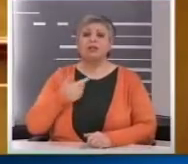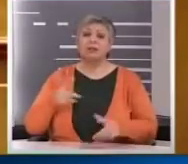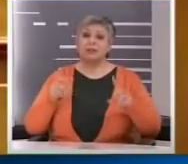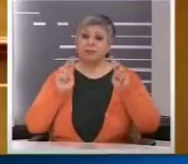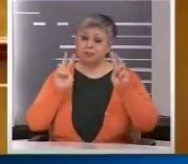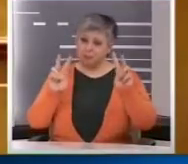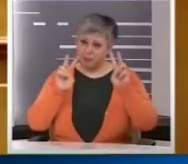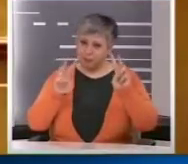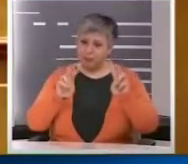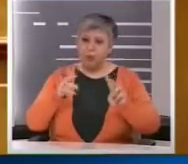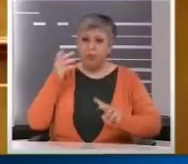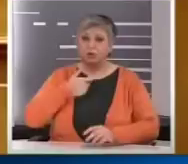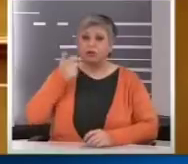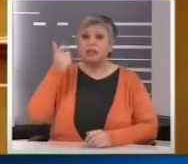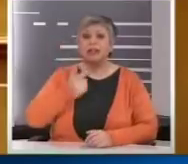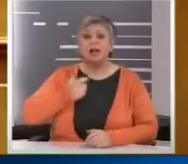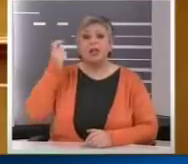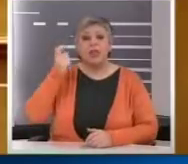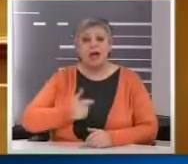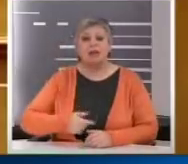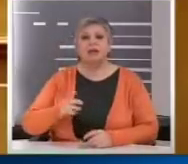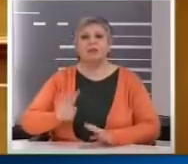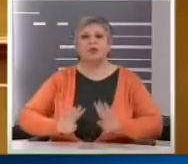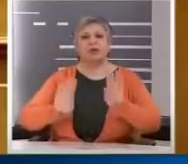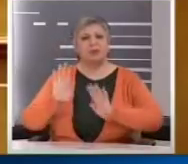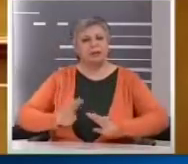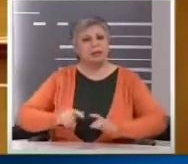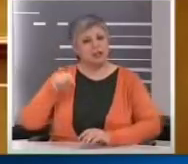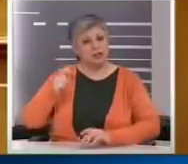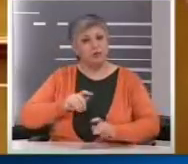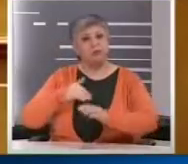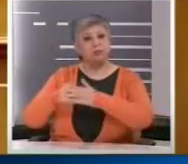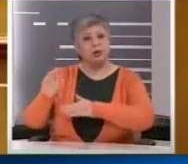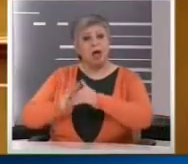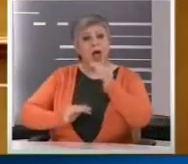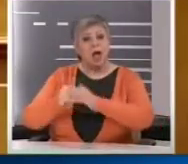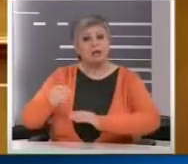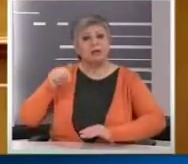Λάμπρου από την αγροτική την περίοδο του χρηματιστηρίου, που έφτιαξε αυτή την κλινική, αγόρασε και αυτό το